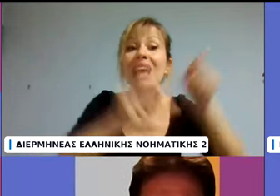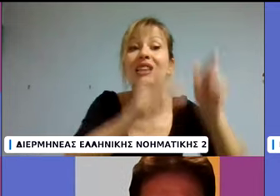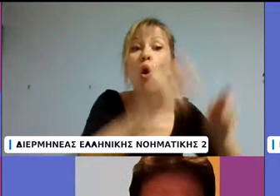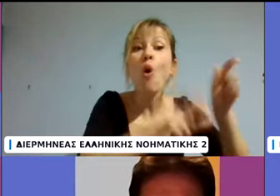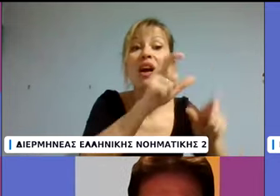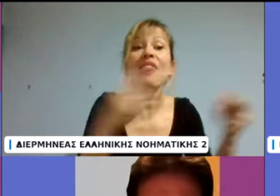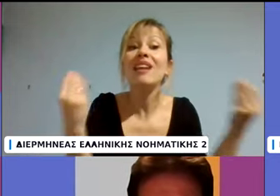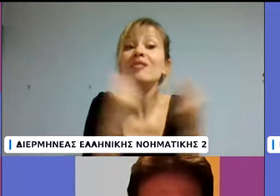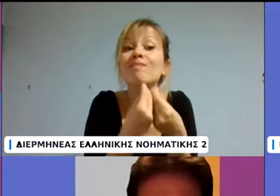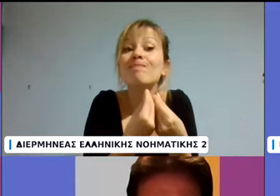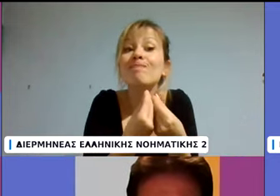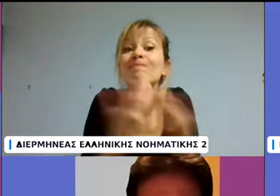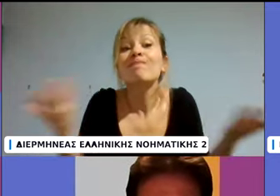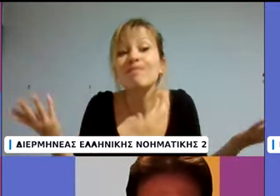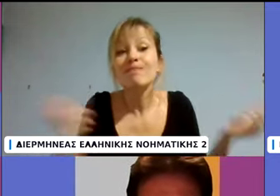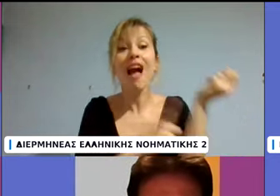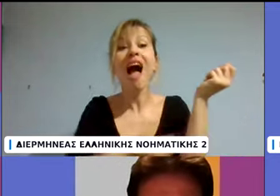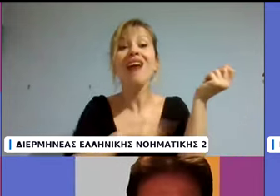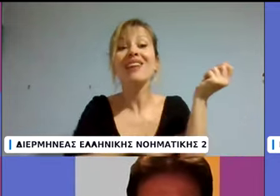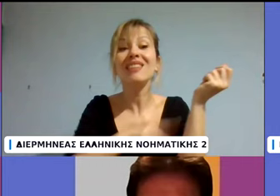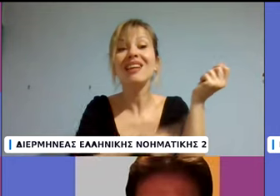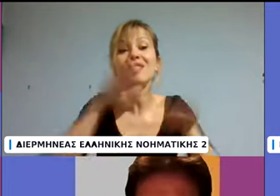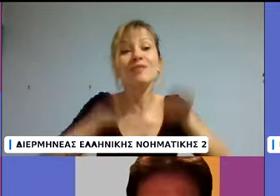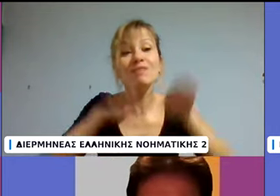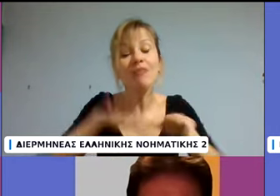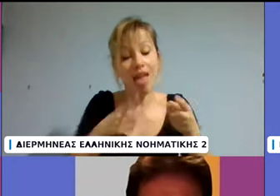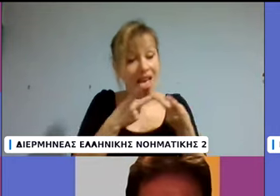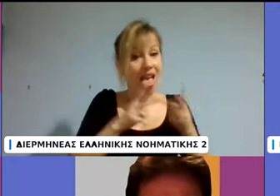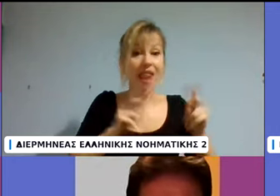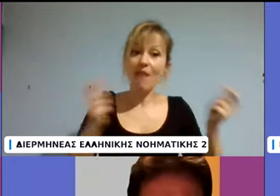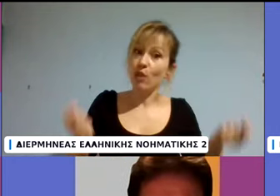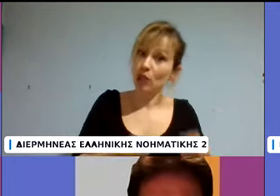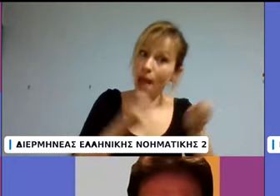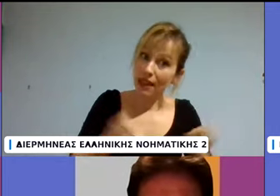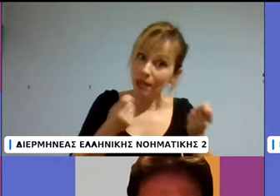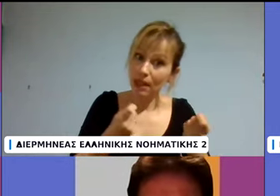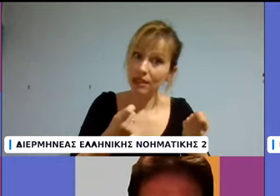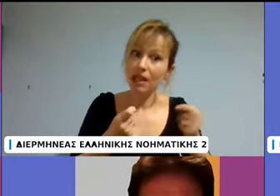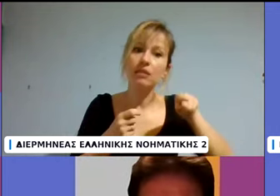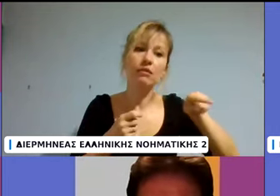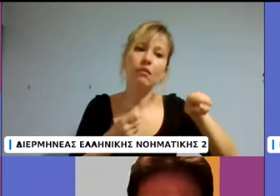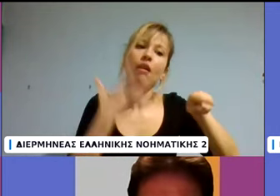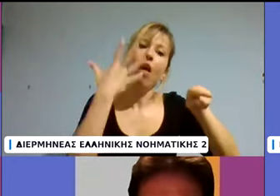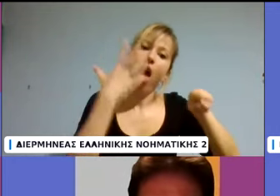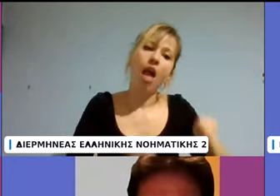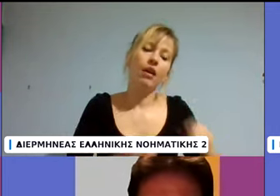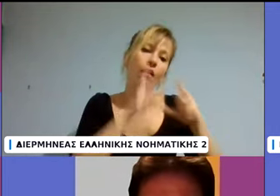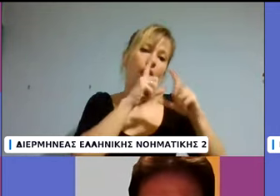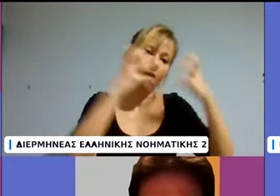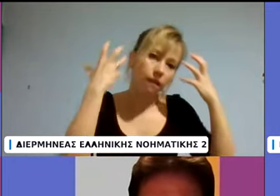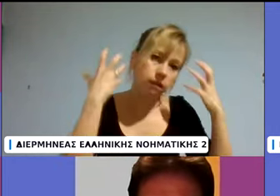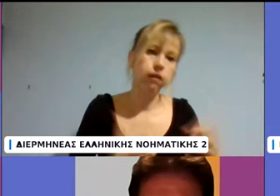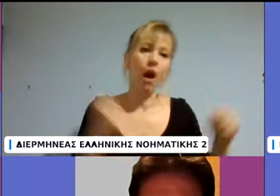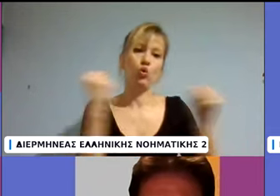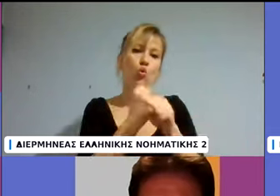μισθό τους στο τέλος του μήνα. Λοιπόν, ο ελεύθερος επαγγελματίας από την άλλη πρέπει να κάνει ένα σωρό πράγματα. Είναι ένα